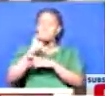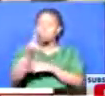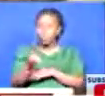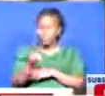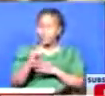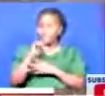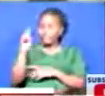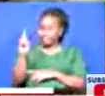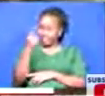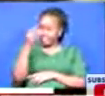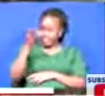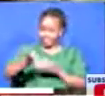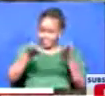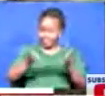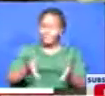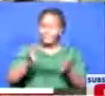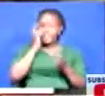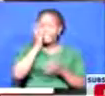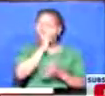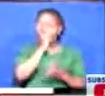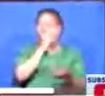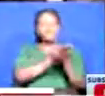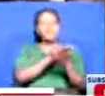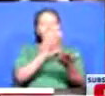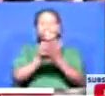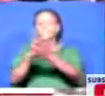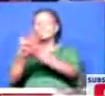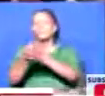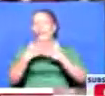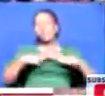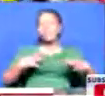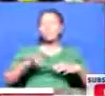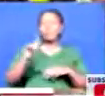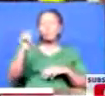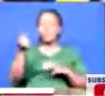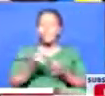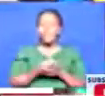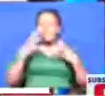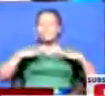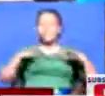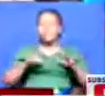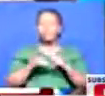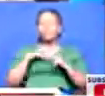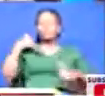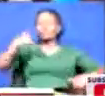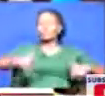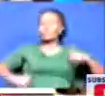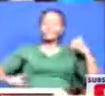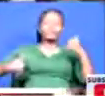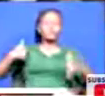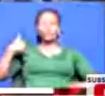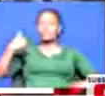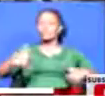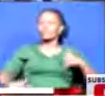hapa Nyeri kurudishia wa Kenya shukrani. Residents could not hide their joy after the unanimous verdict